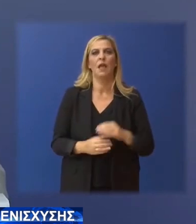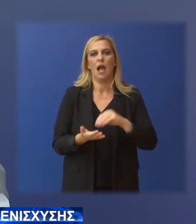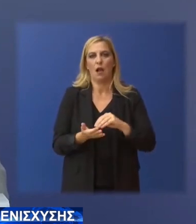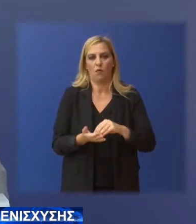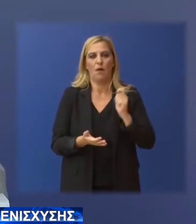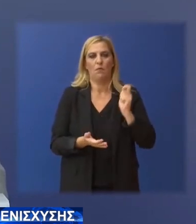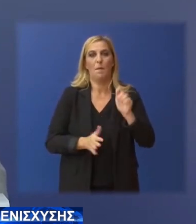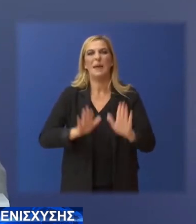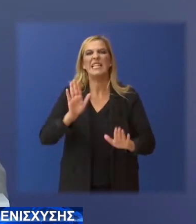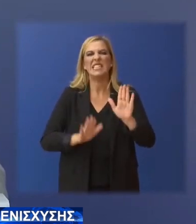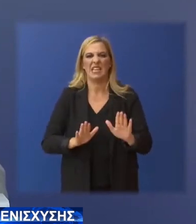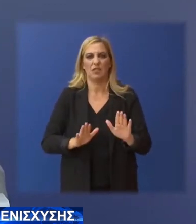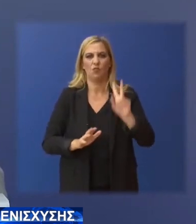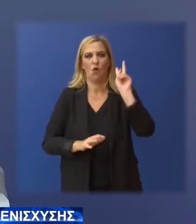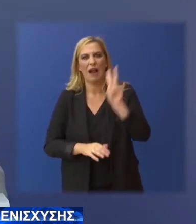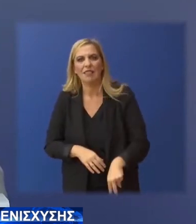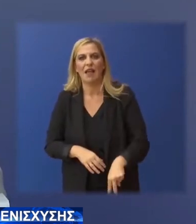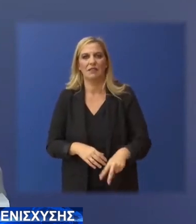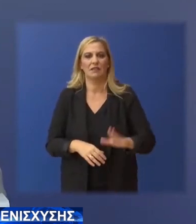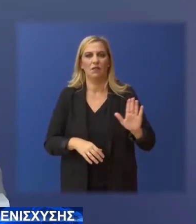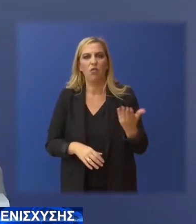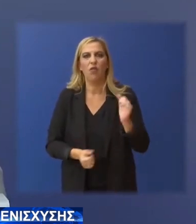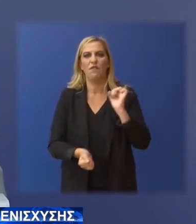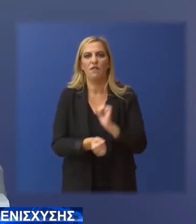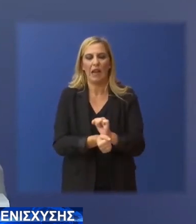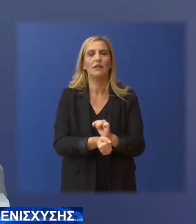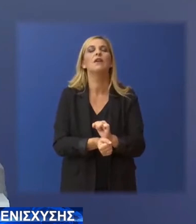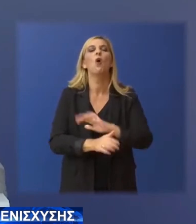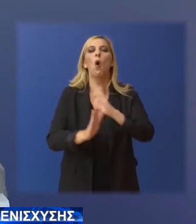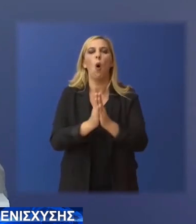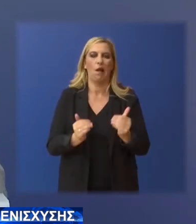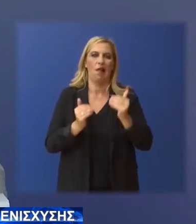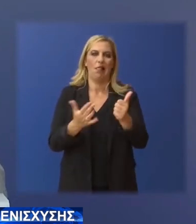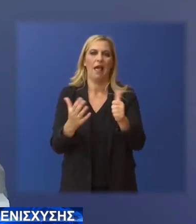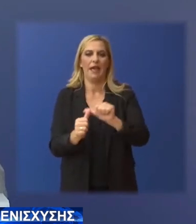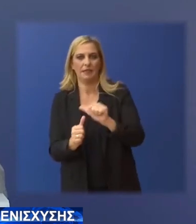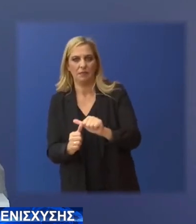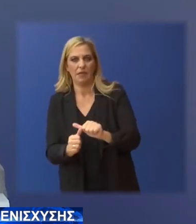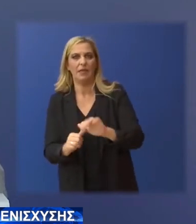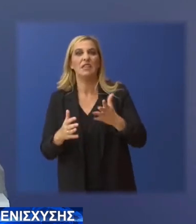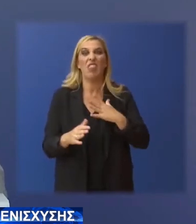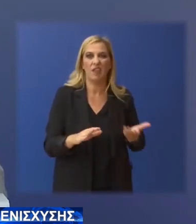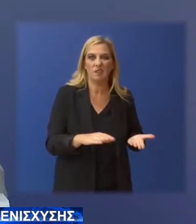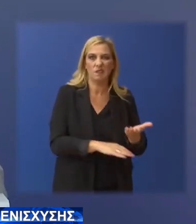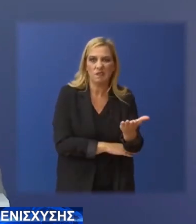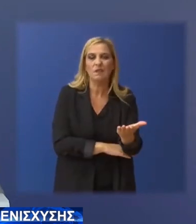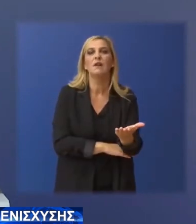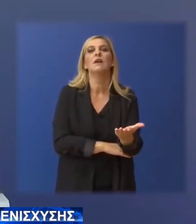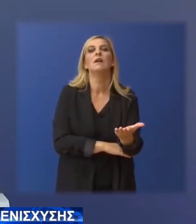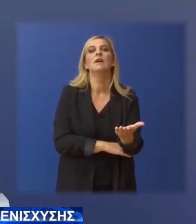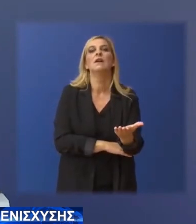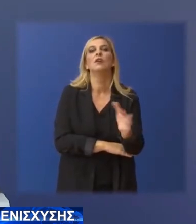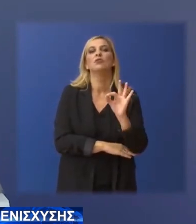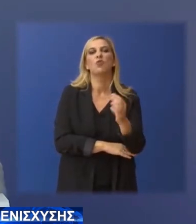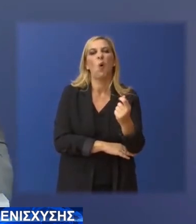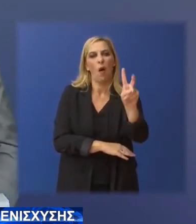ενέργεια πληστηριασμών, κατασχέσεων, αποβολών και προσωπικών κρατήσεων για 6 μήνες και αναστέλλονται οι προθεσμίες άσκησης ένδικων μέσων και βοηθημάτων που